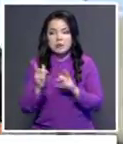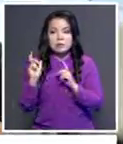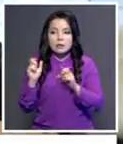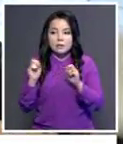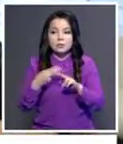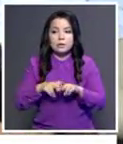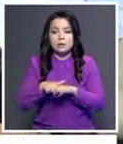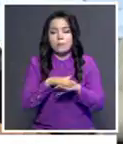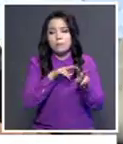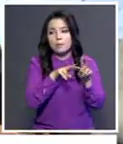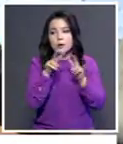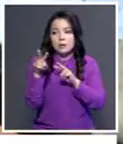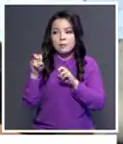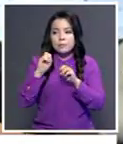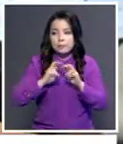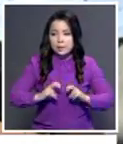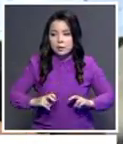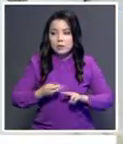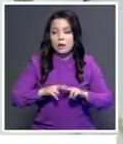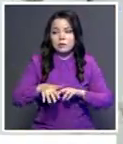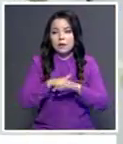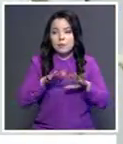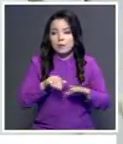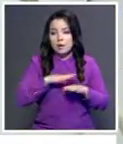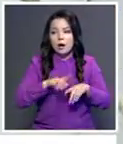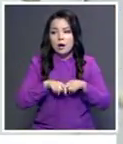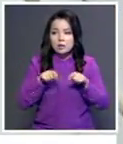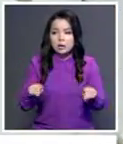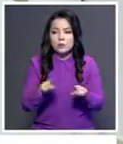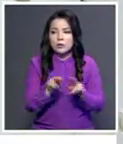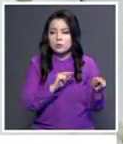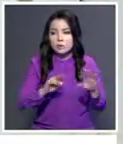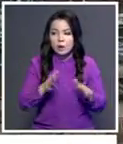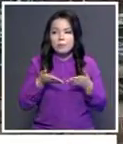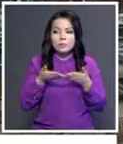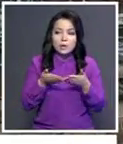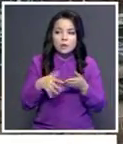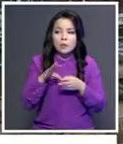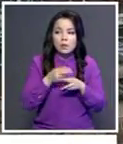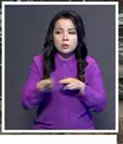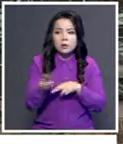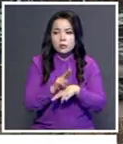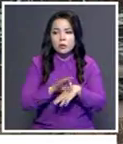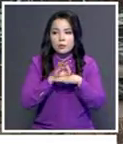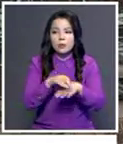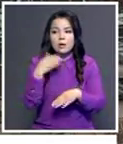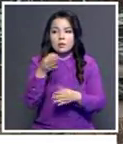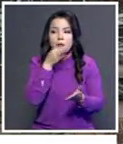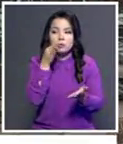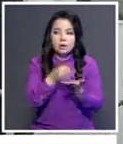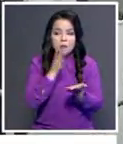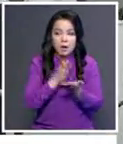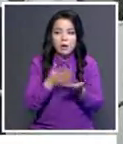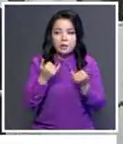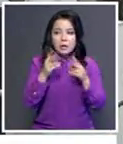бақылау инспекторларында тыным болмай, кеме қатынасы ашық айдынға шығу, апатты болдырмау, флот жұмысын реттеу түгелдей солардың мойнында. Мәселен,